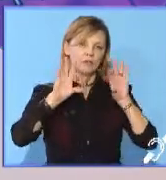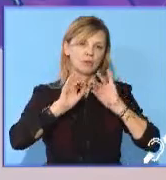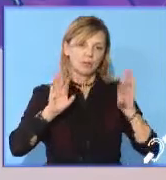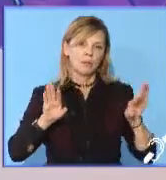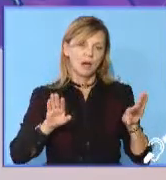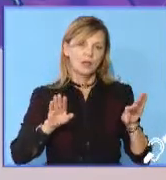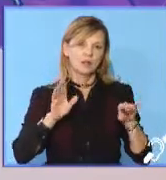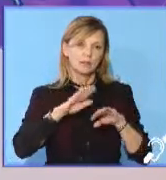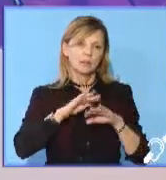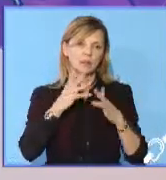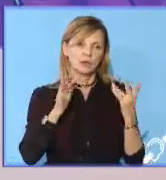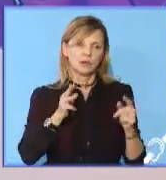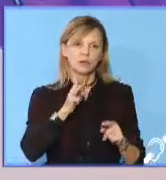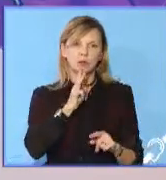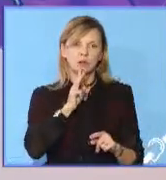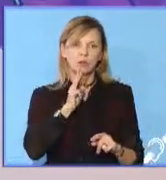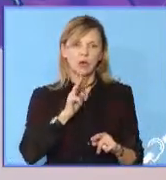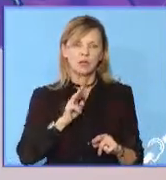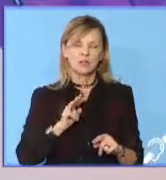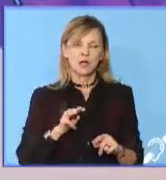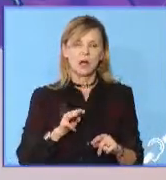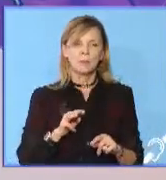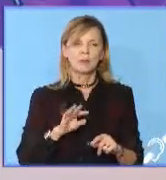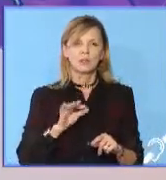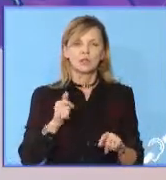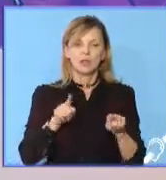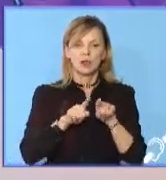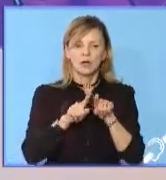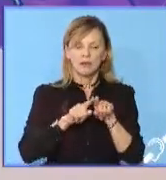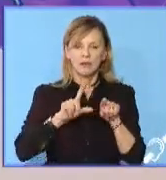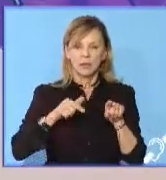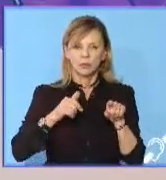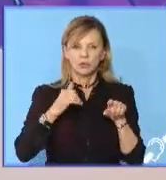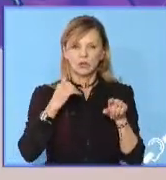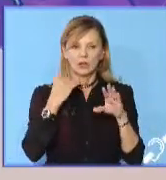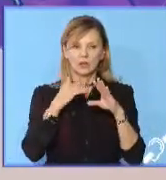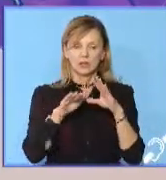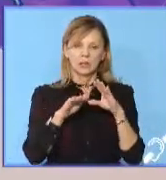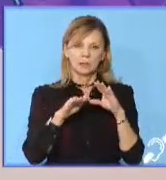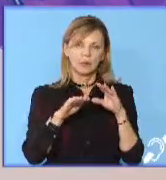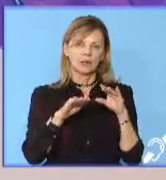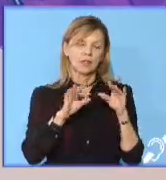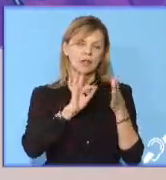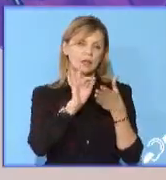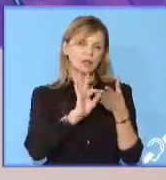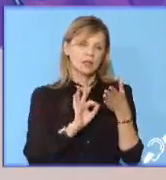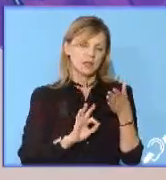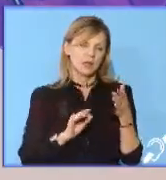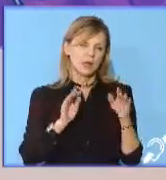numărul de WhatsApp 0746 145 204. De asemenea, ne puteți contacta